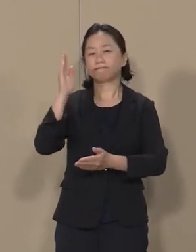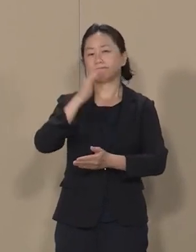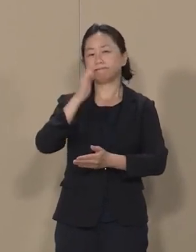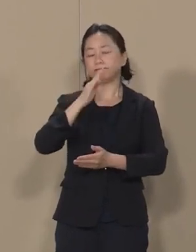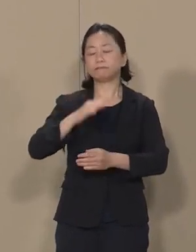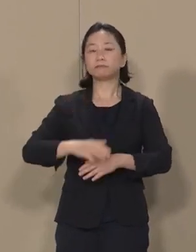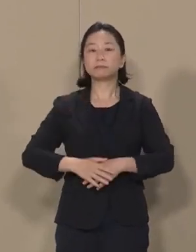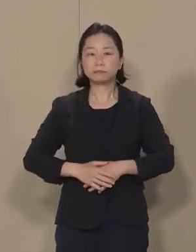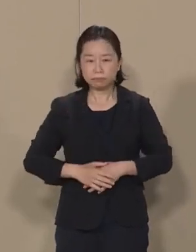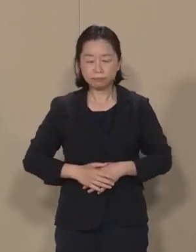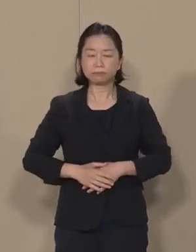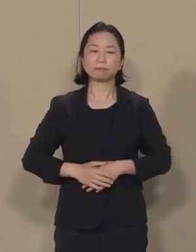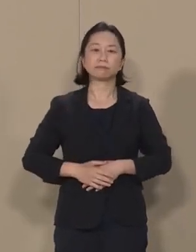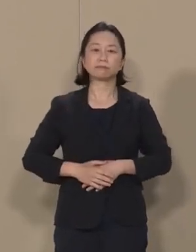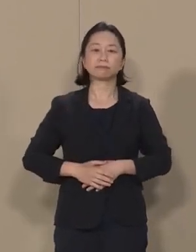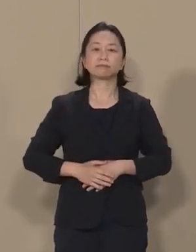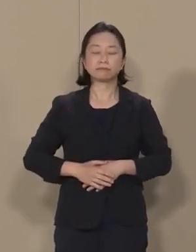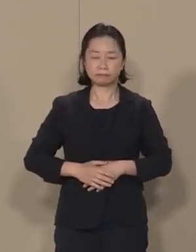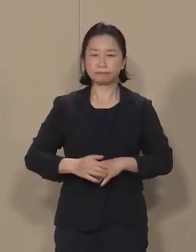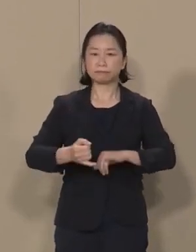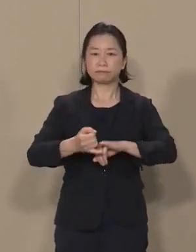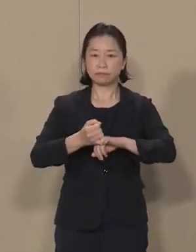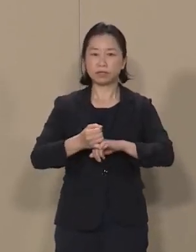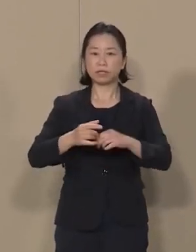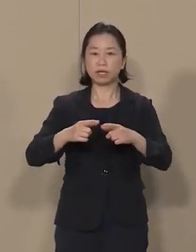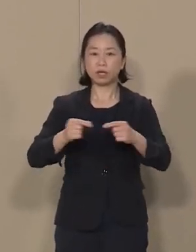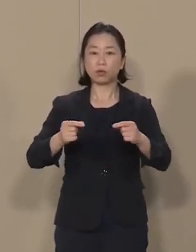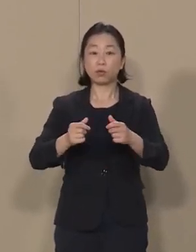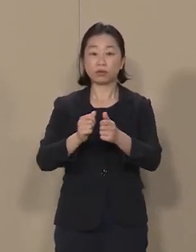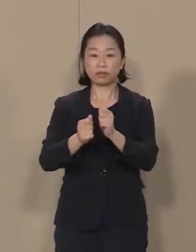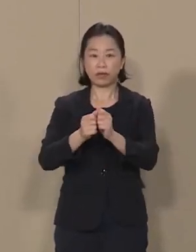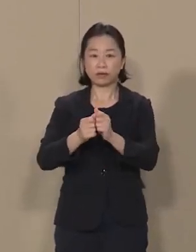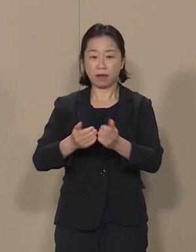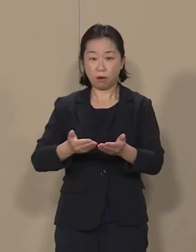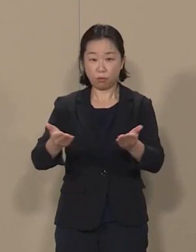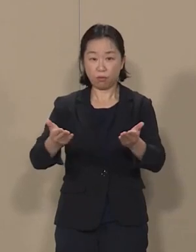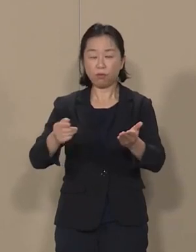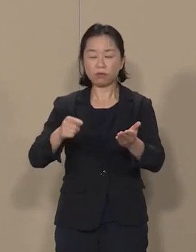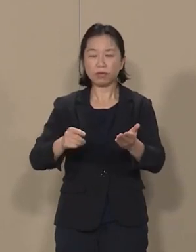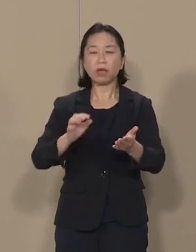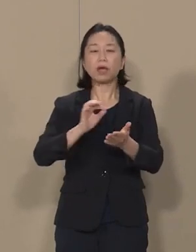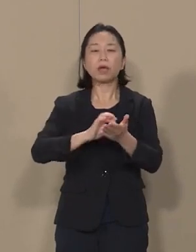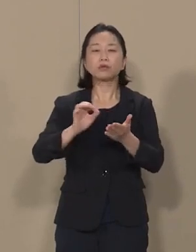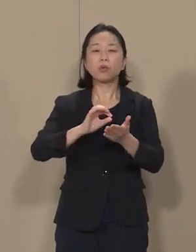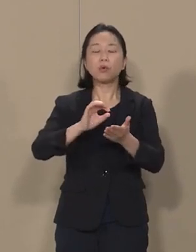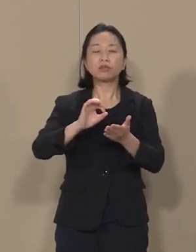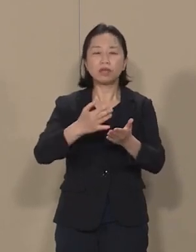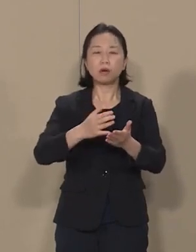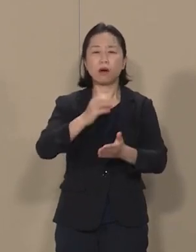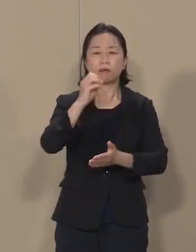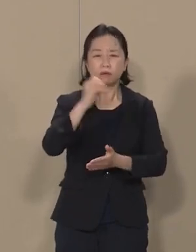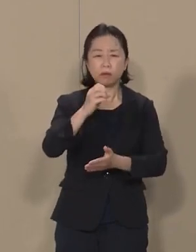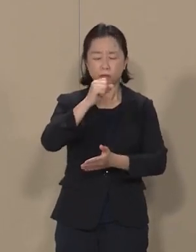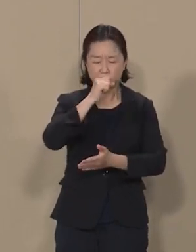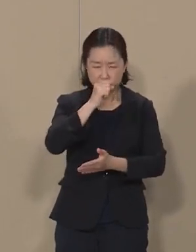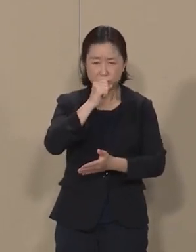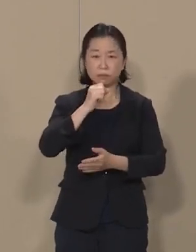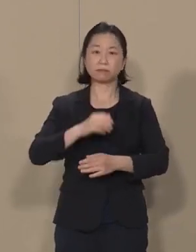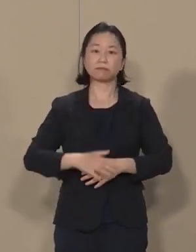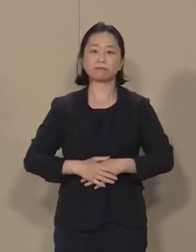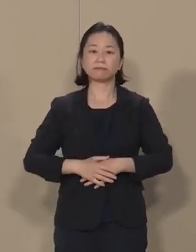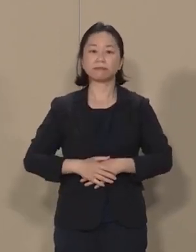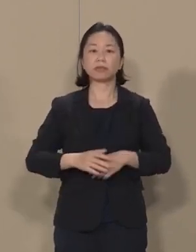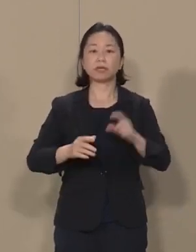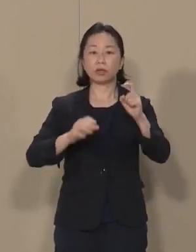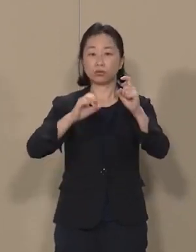いましたけれどもそうじゃないんですぜひ国債発行させてそして消費税はゼロでいい消費税はゼロでいいんです